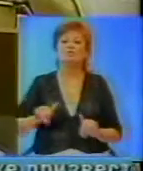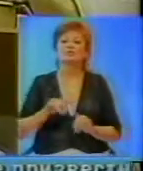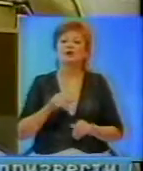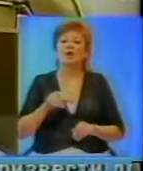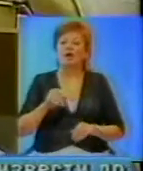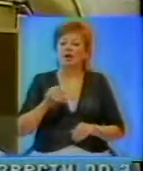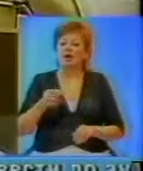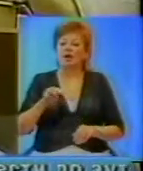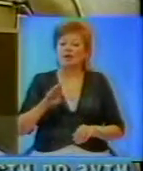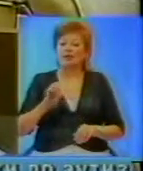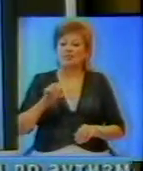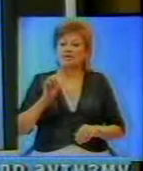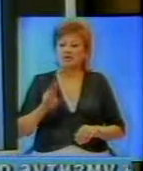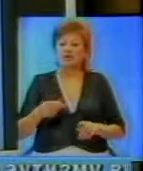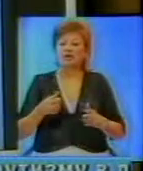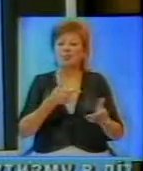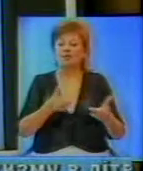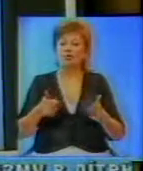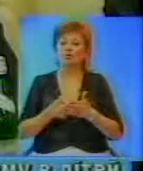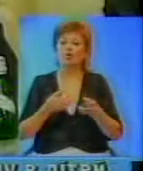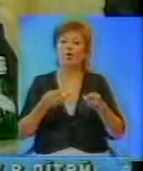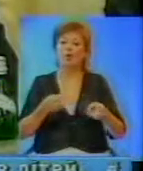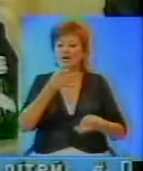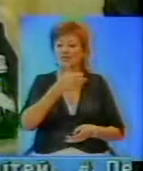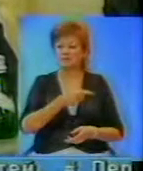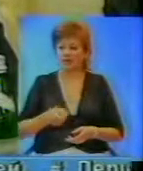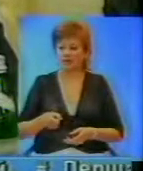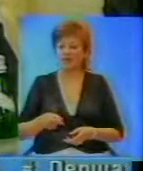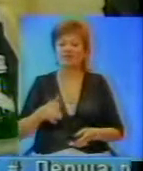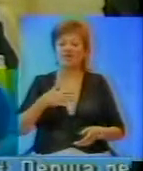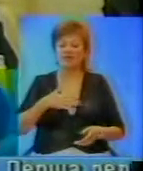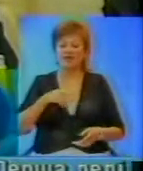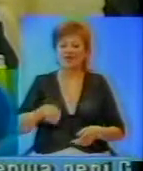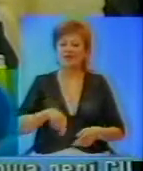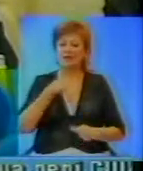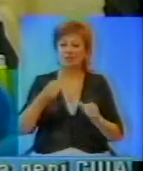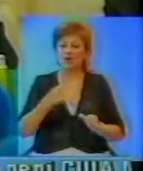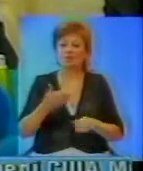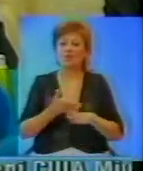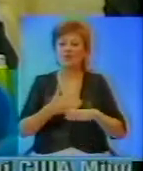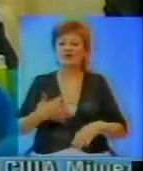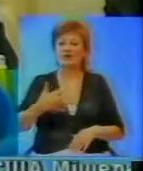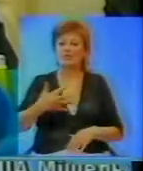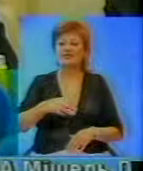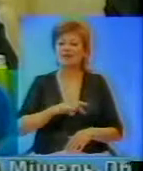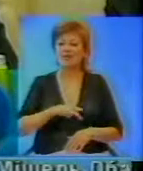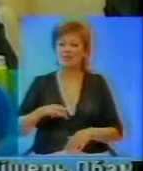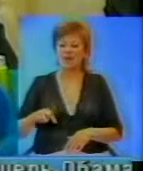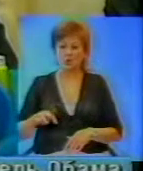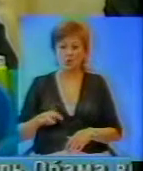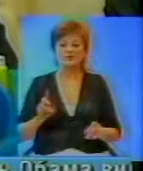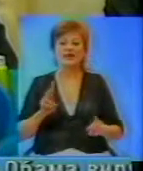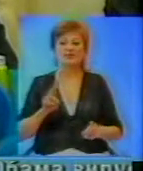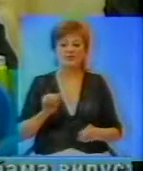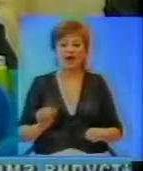Під посиленою увагою підготовка до опалювального сезону. Нам в этом году выделили 50 миллионов на